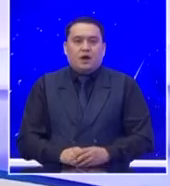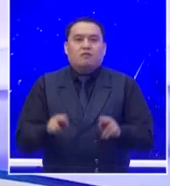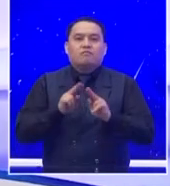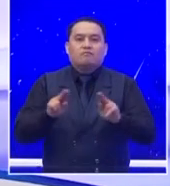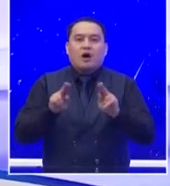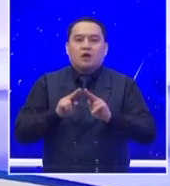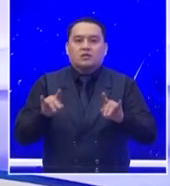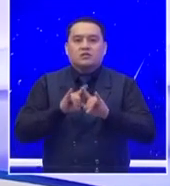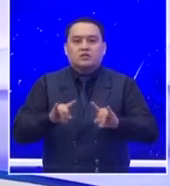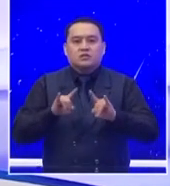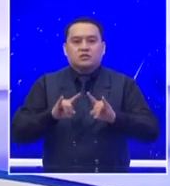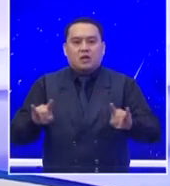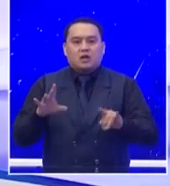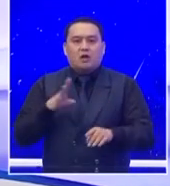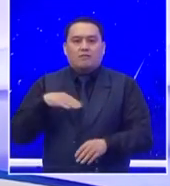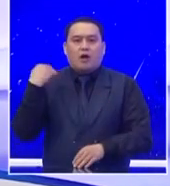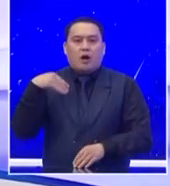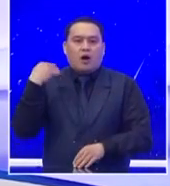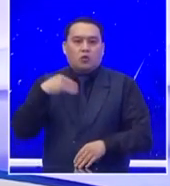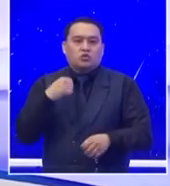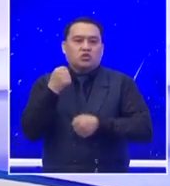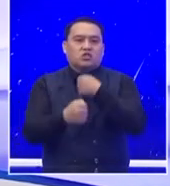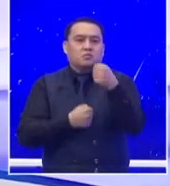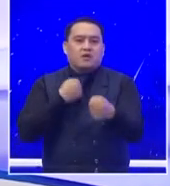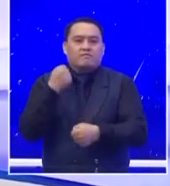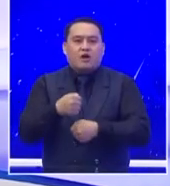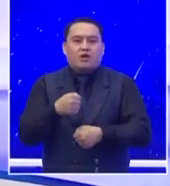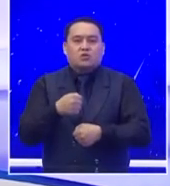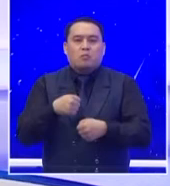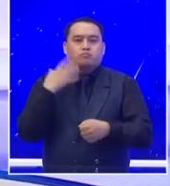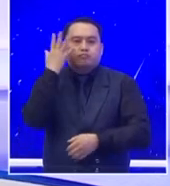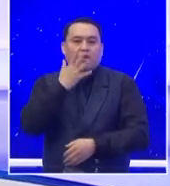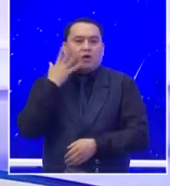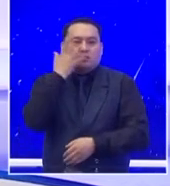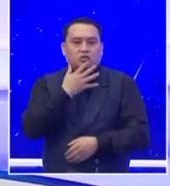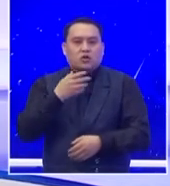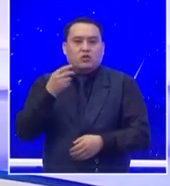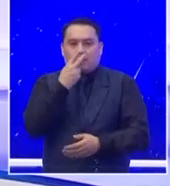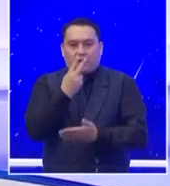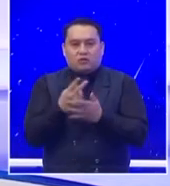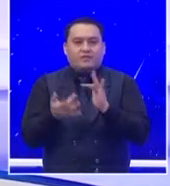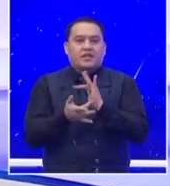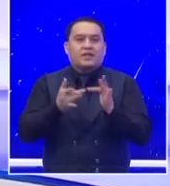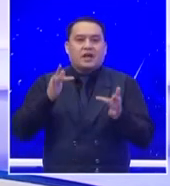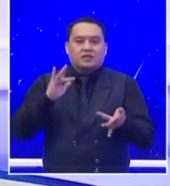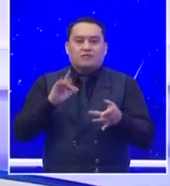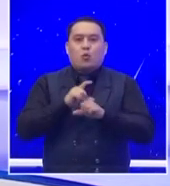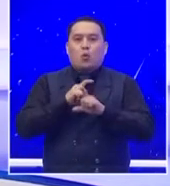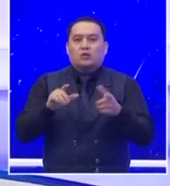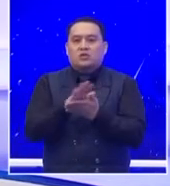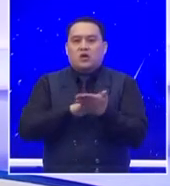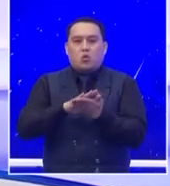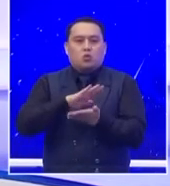Воспитатель детского санатория «Чайка» в Актобе избивала ребенка полотенцем. Видео появилось в социальных сетях. В учреждении